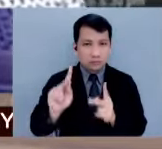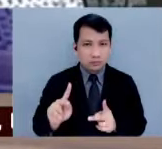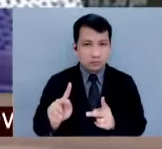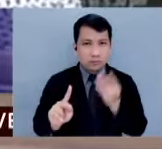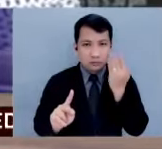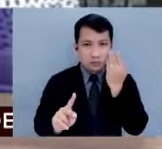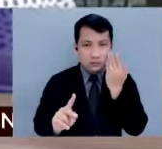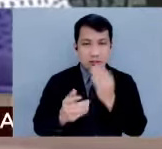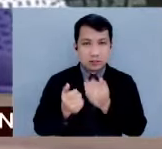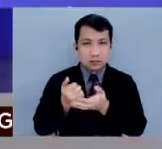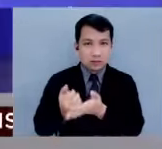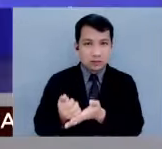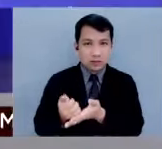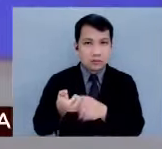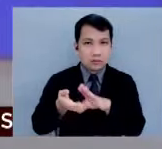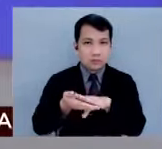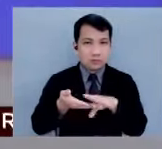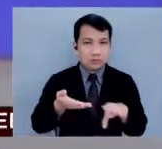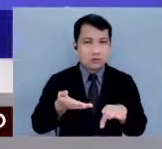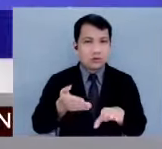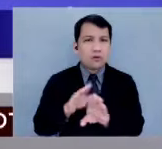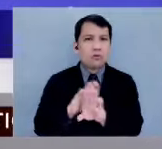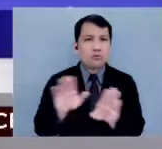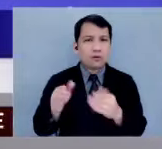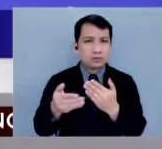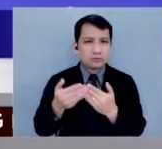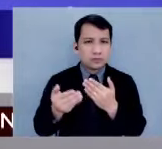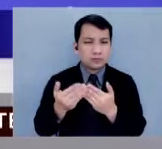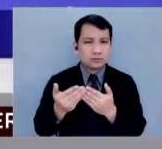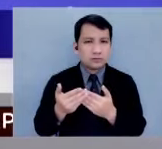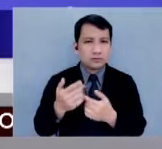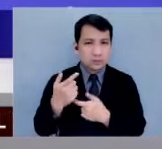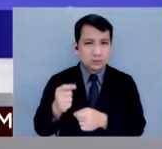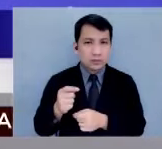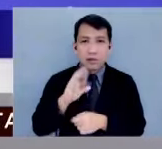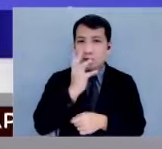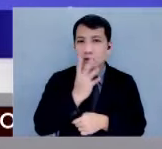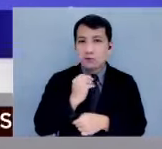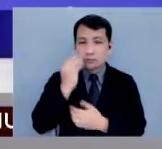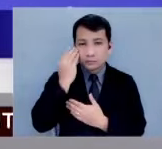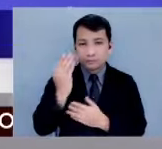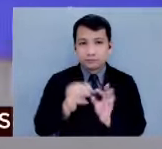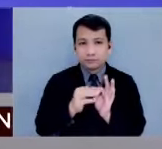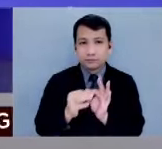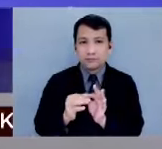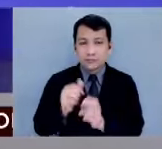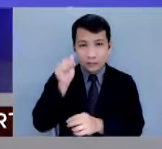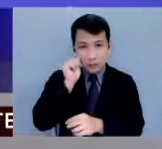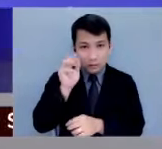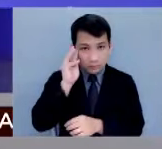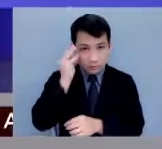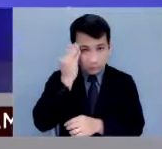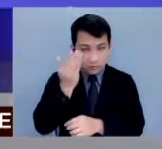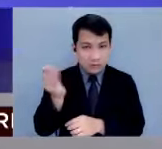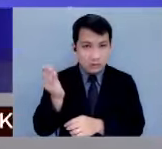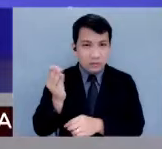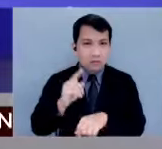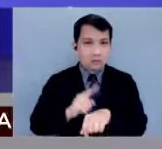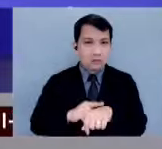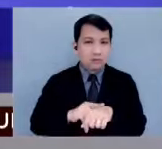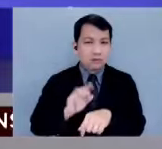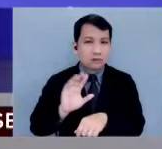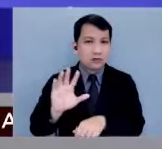sa pag-withdraw. Huwag po tayo magtiwa-tiwala sa kung kanino man lang. Maging alerto po tayo sa lahat ng oras. At kung maaari